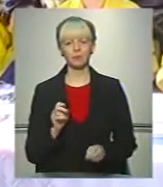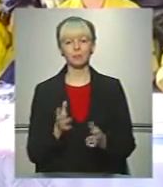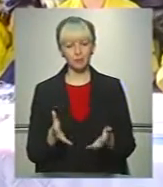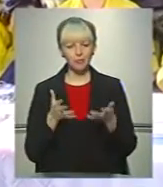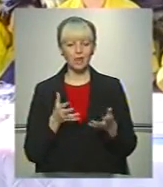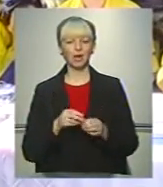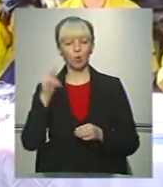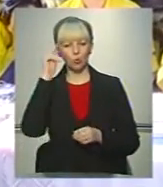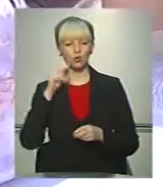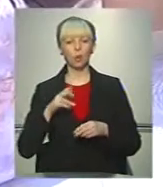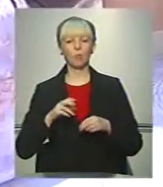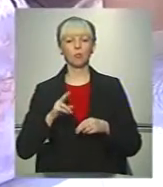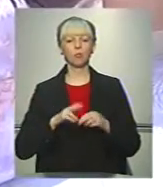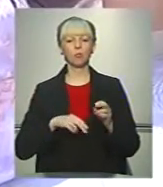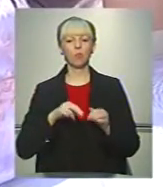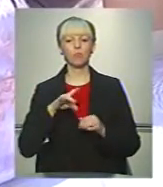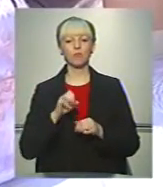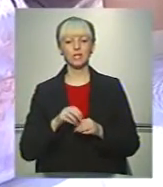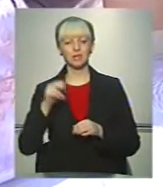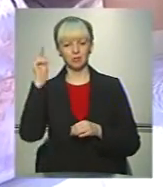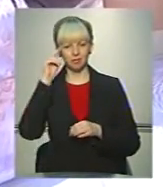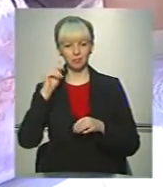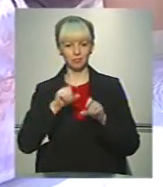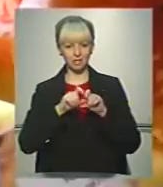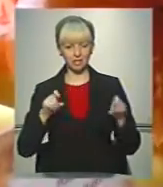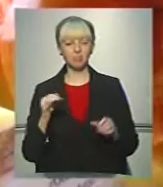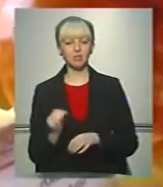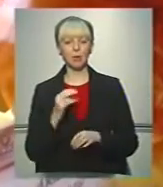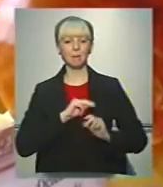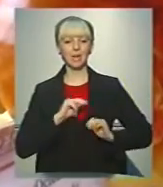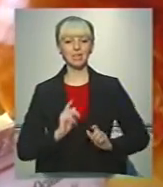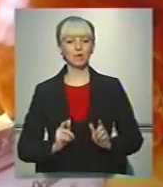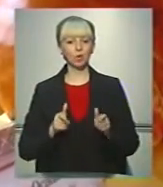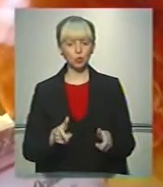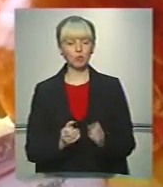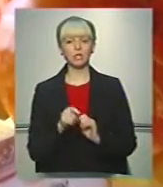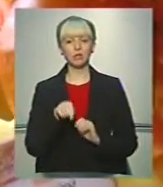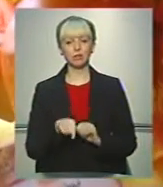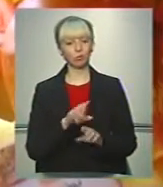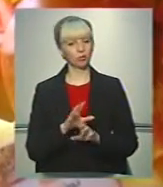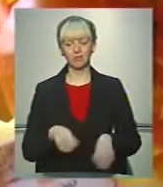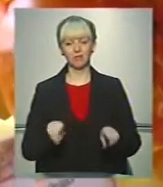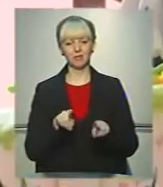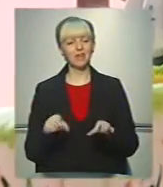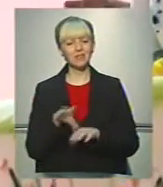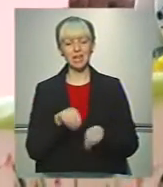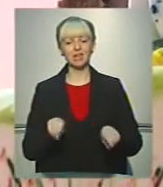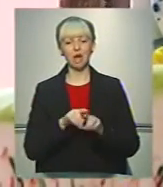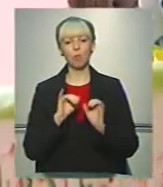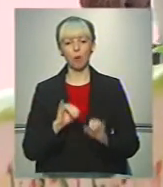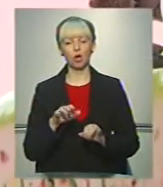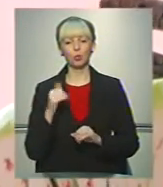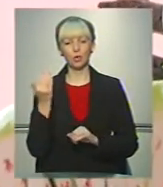Безперечно, учнів професійно-технічних навчальних закладів насамперед цікавить працевлаштування. І тут не все так погано у їхньому